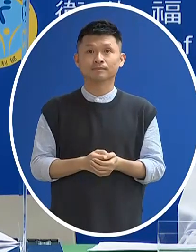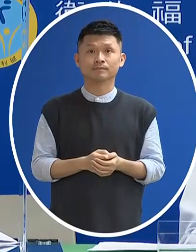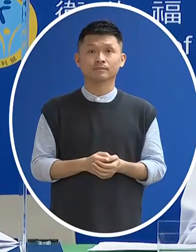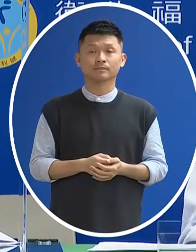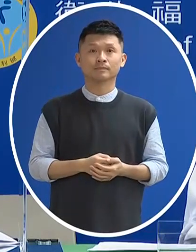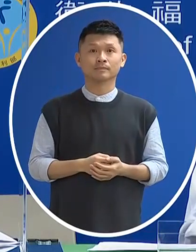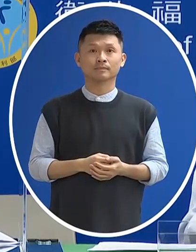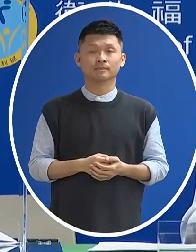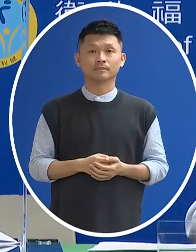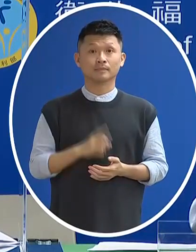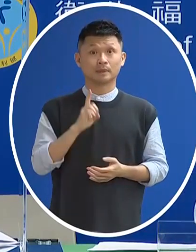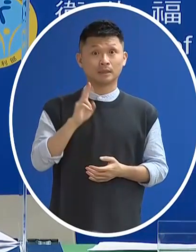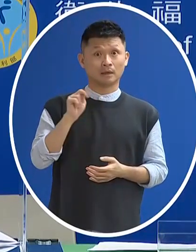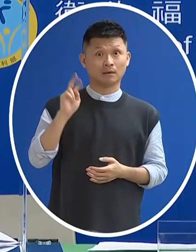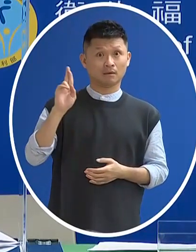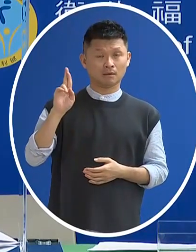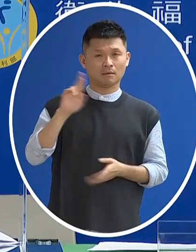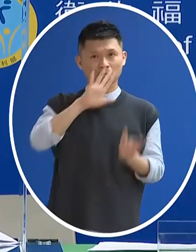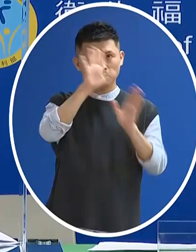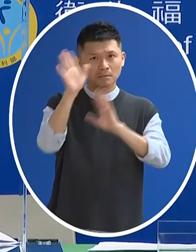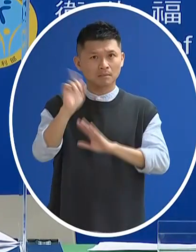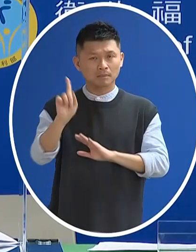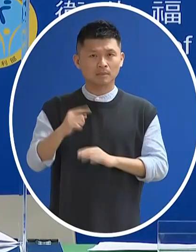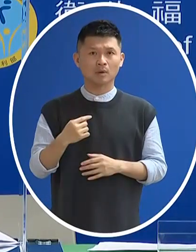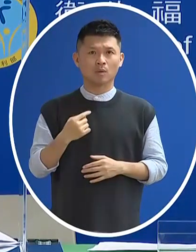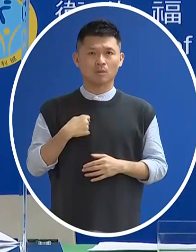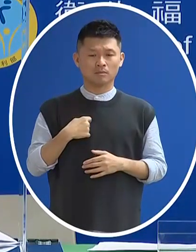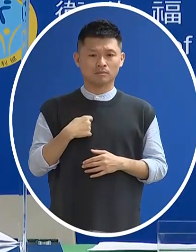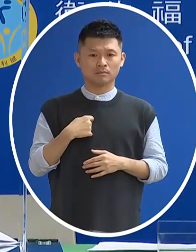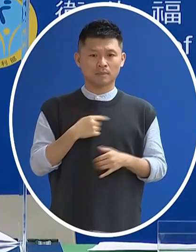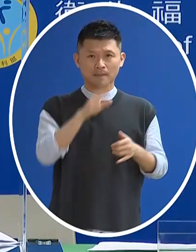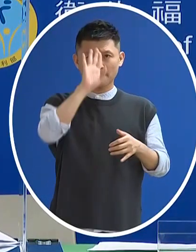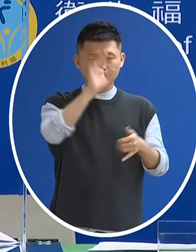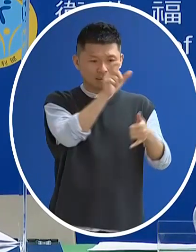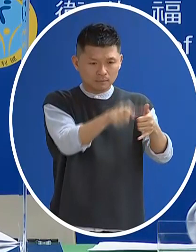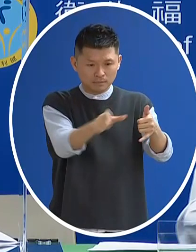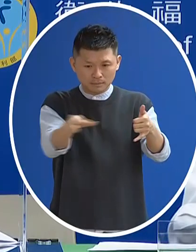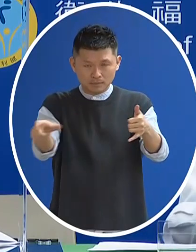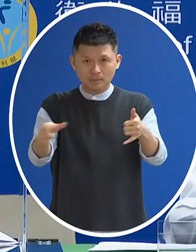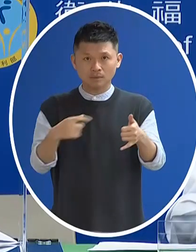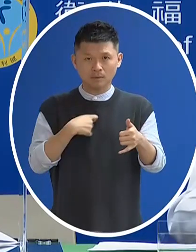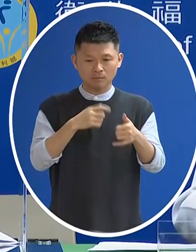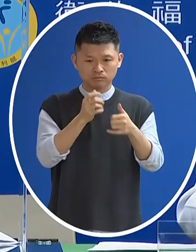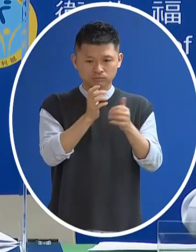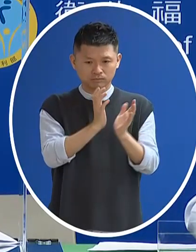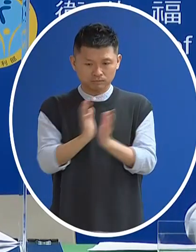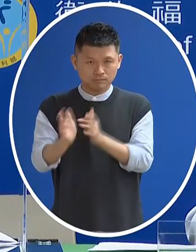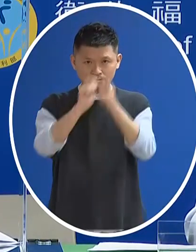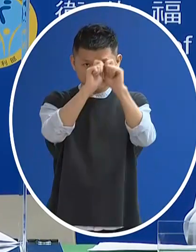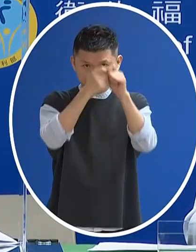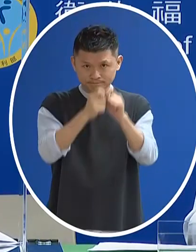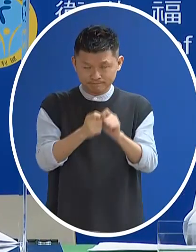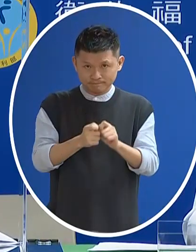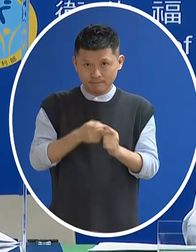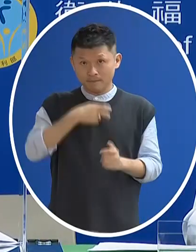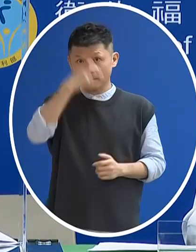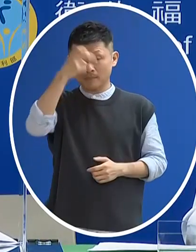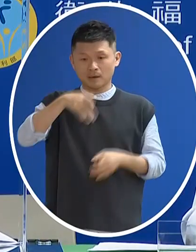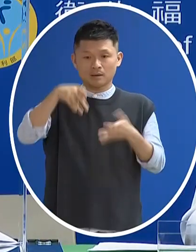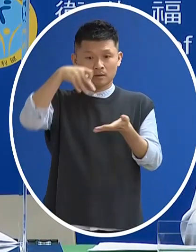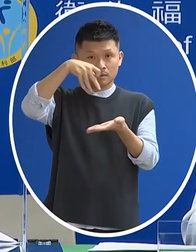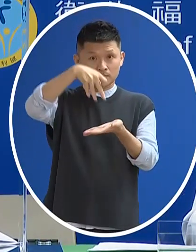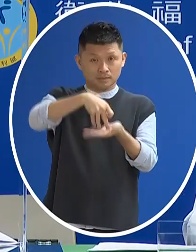的状况，这主要是因为我在整理这些病例的过程当中注意到了签署 DNR